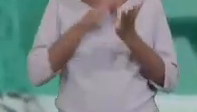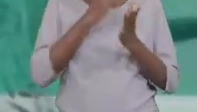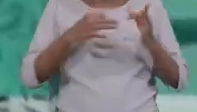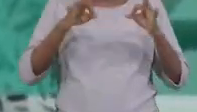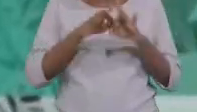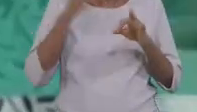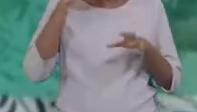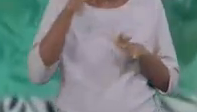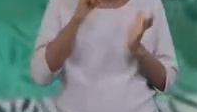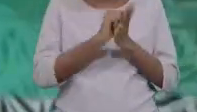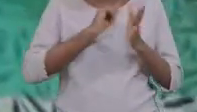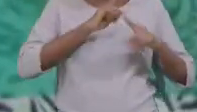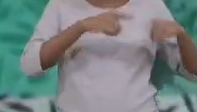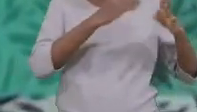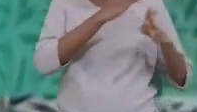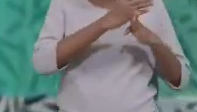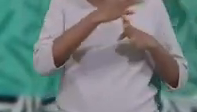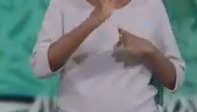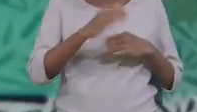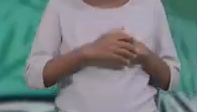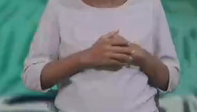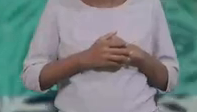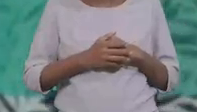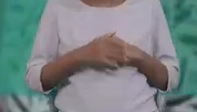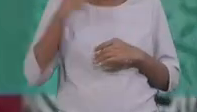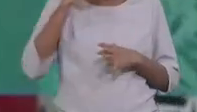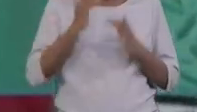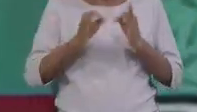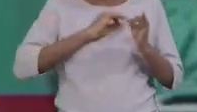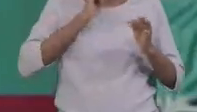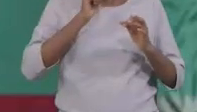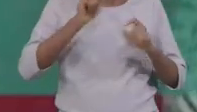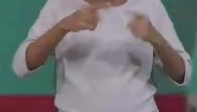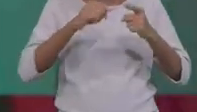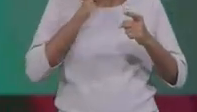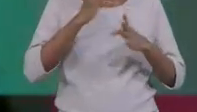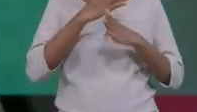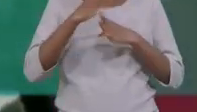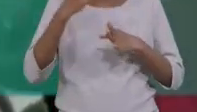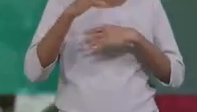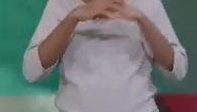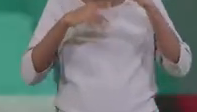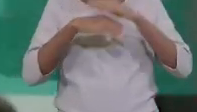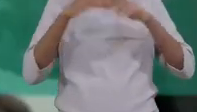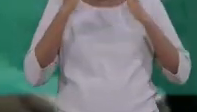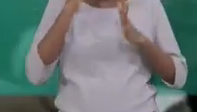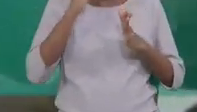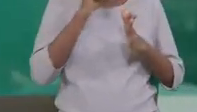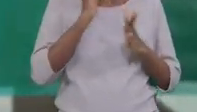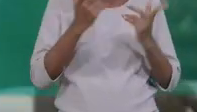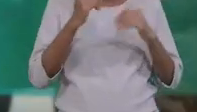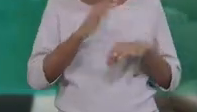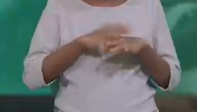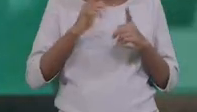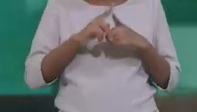Jean 16, 7. Cependant, je vous dis la vérité, il vous est avantagé que je m'en aille. Car si je ne m'en vais pas, le